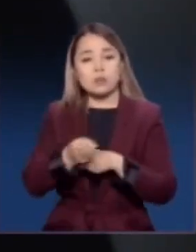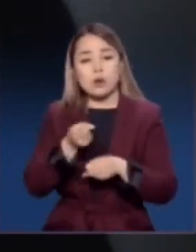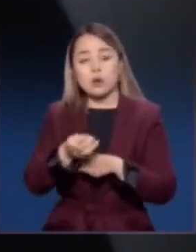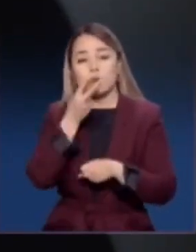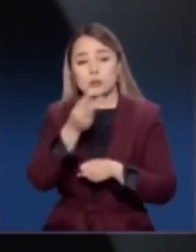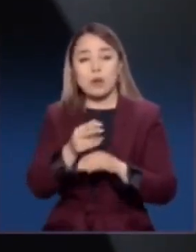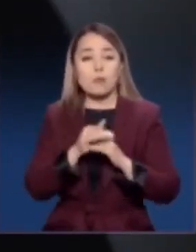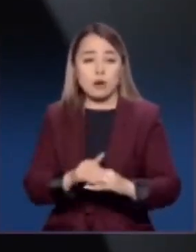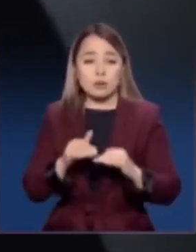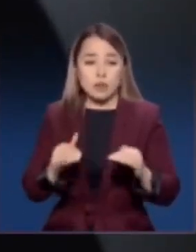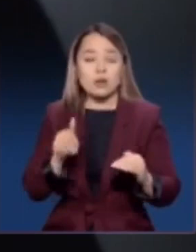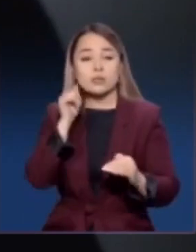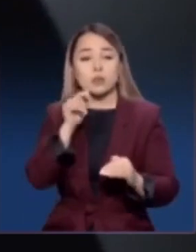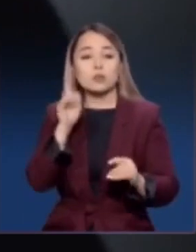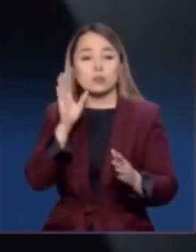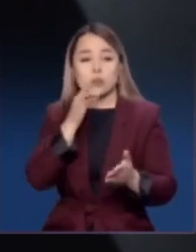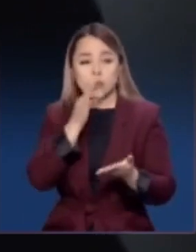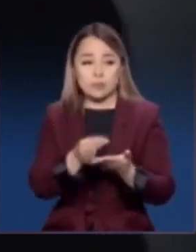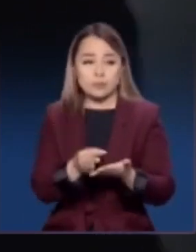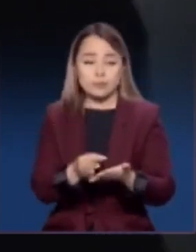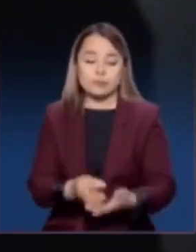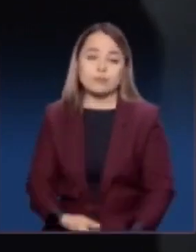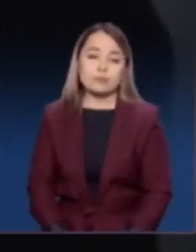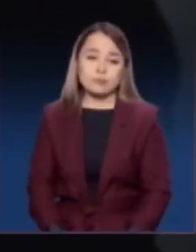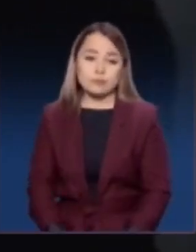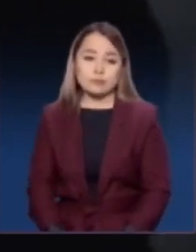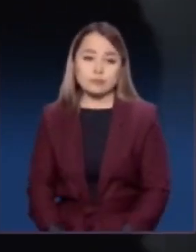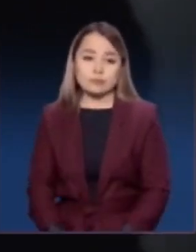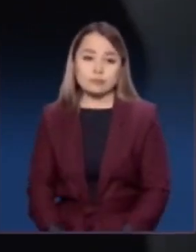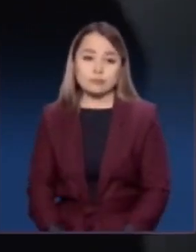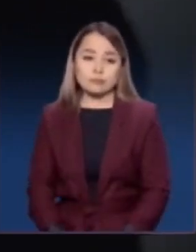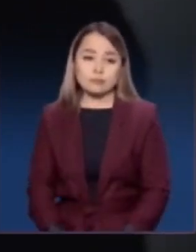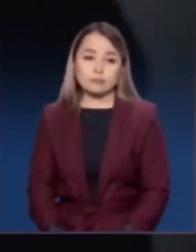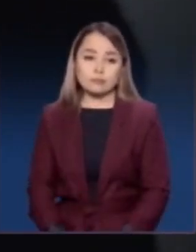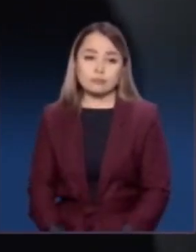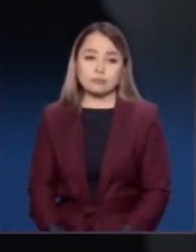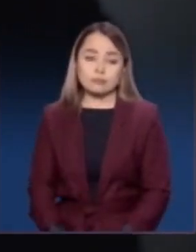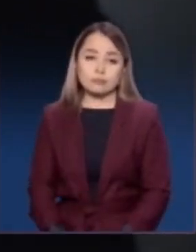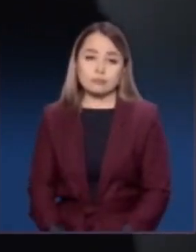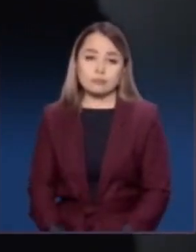өскен балалардың ертеңіне болмақ. Аманкелді Сейітхан, Айдос Тұрғын, Апта.